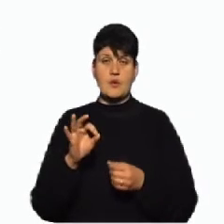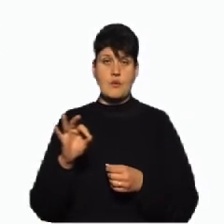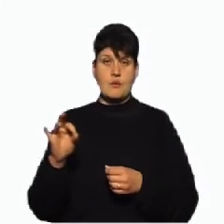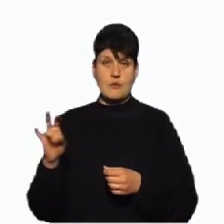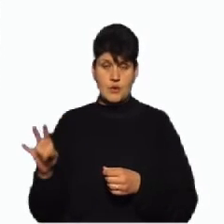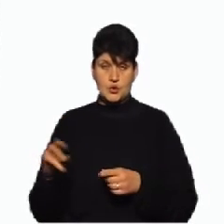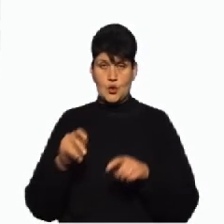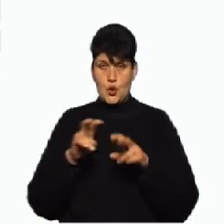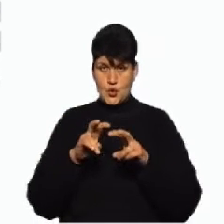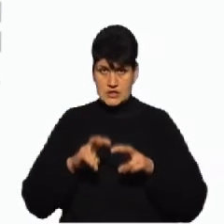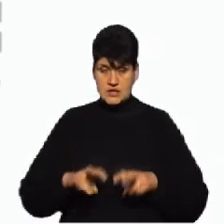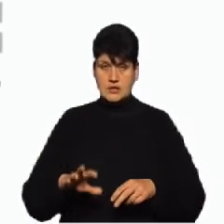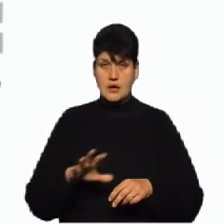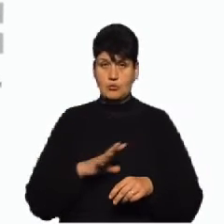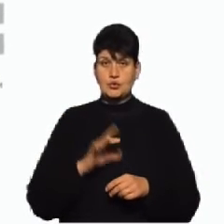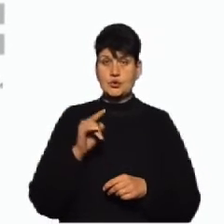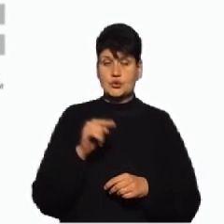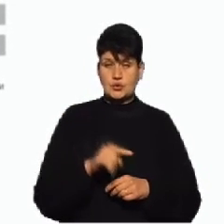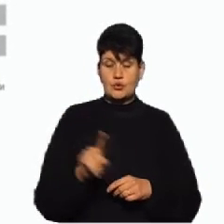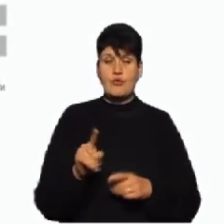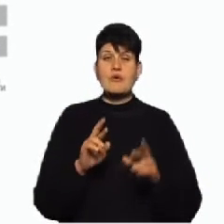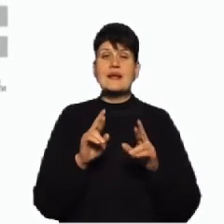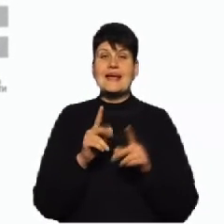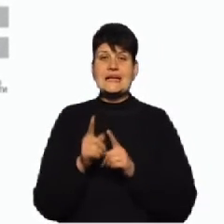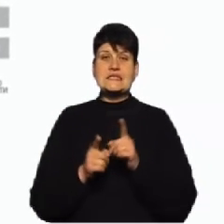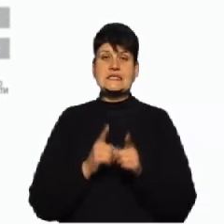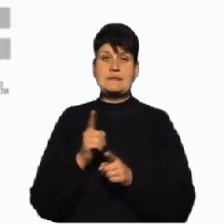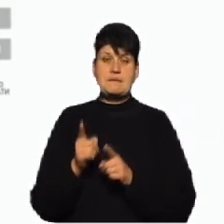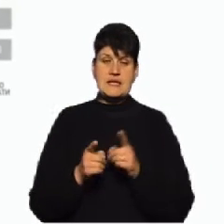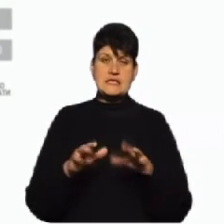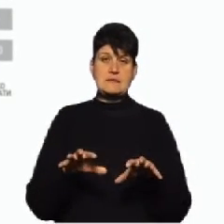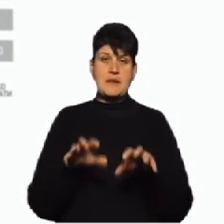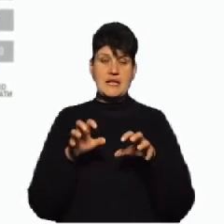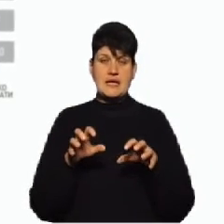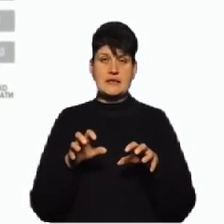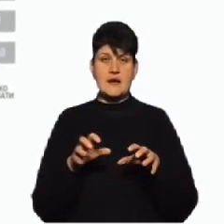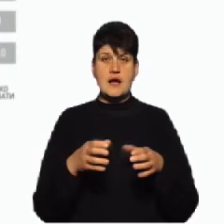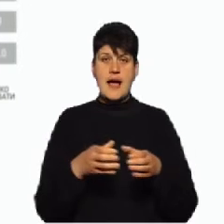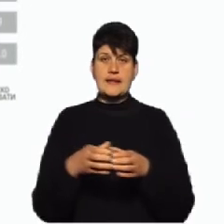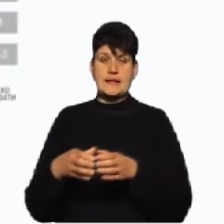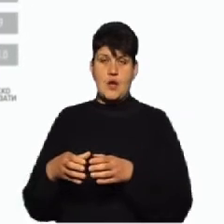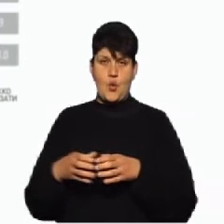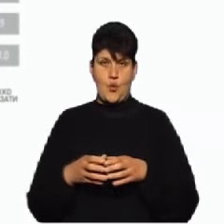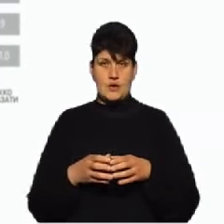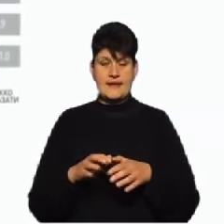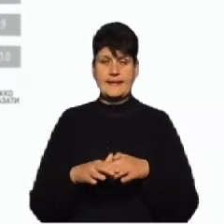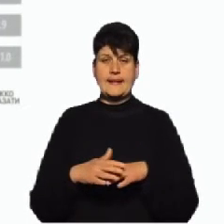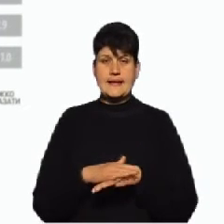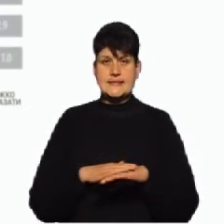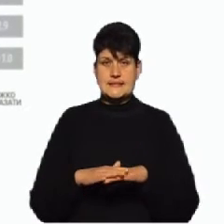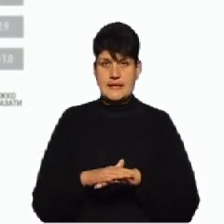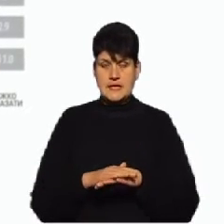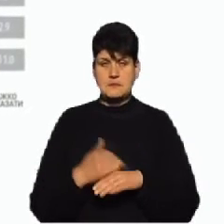того, як змінювалося взагалі сприйняття певних категорій населення. Зокрема, бачимо, що